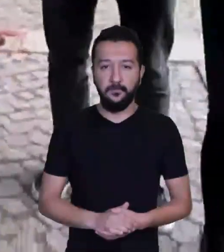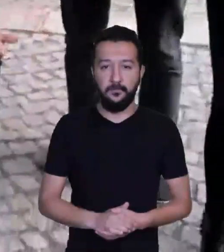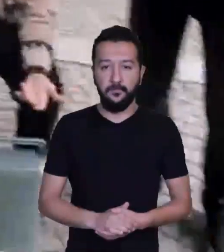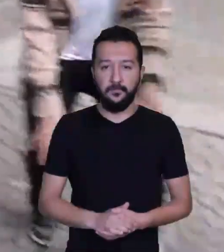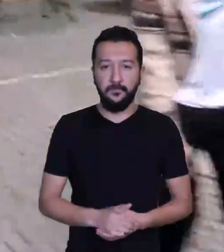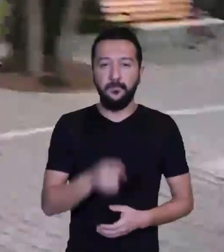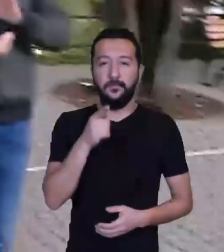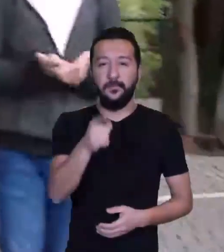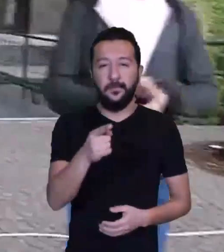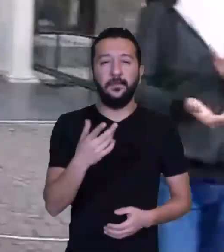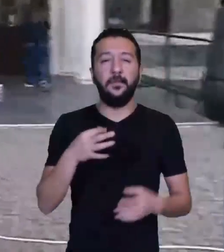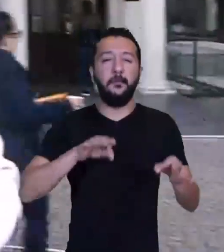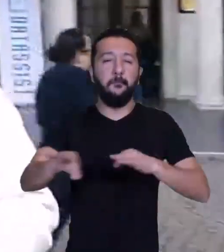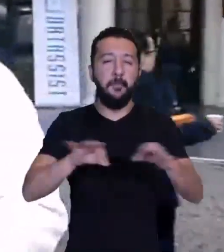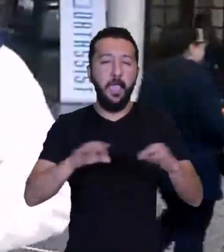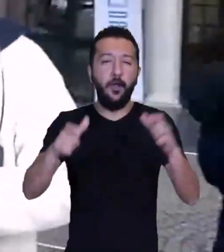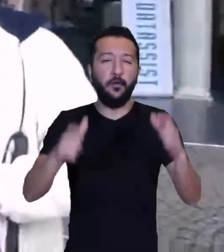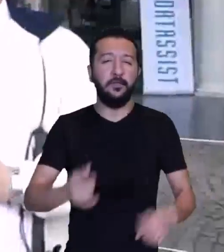Güney Meydan.